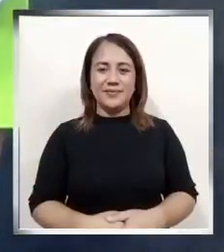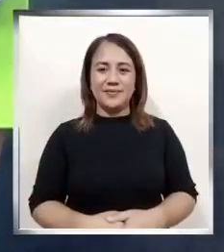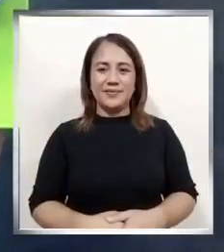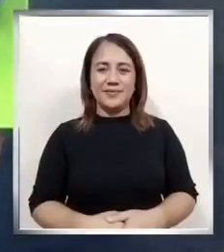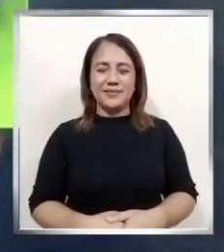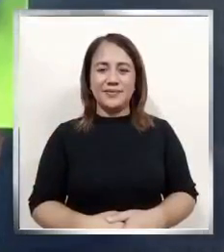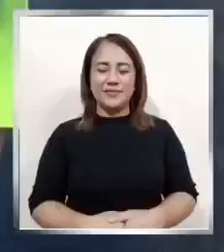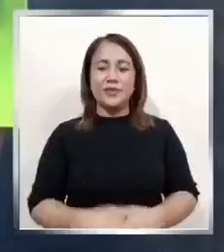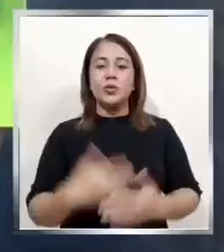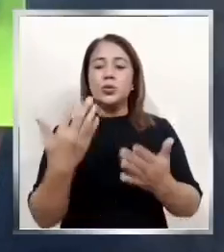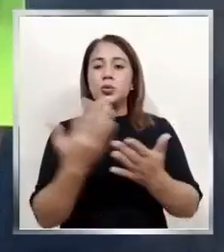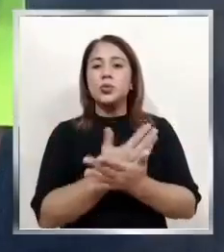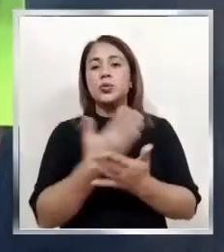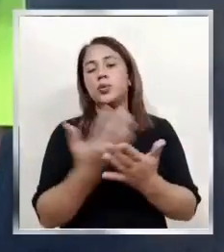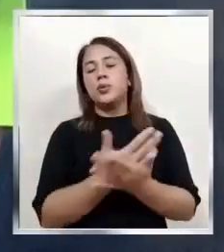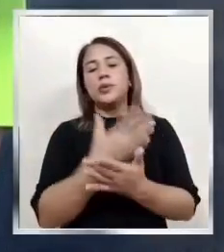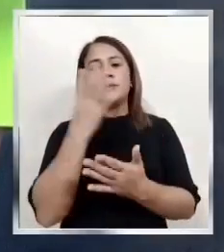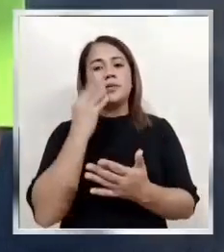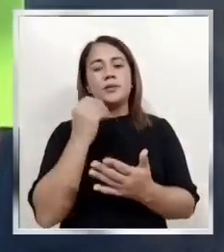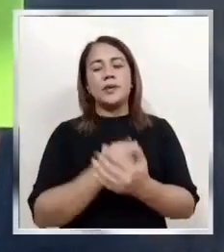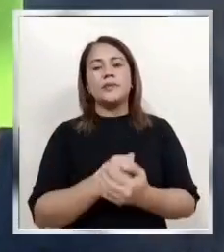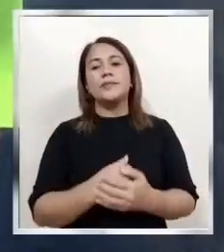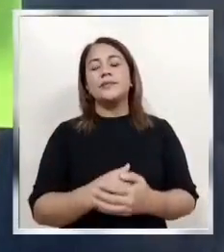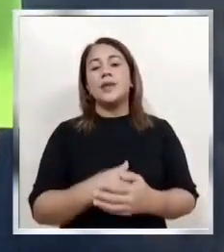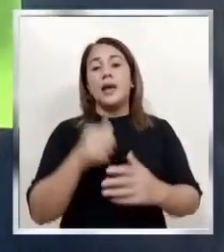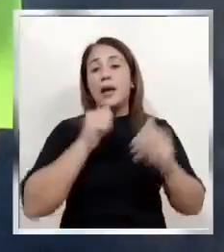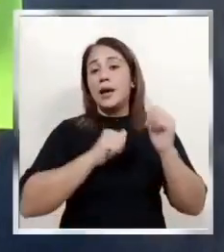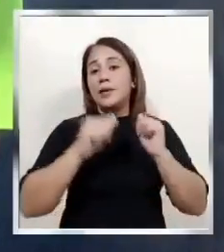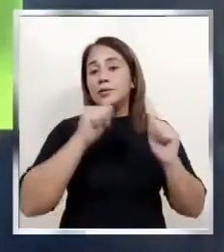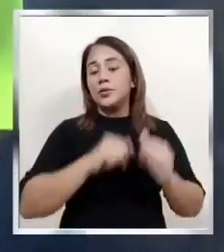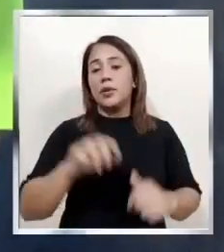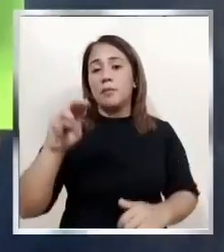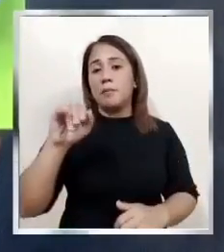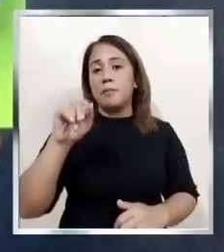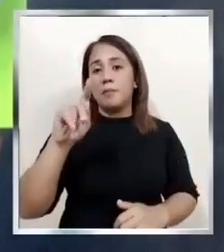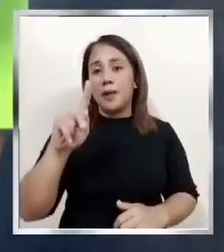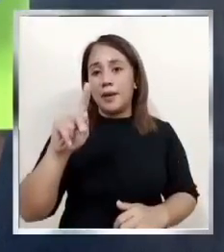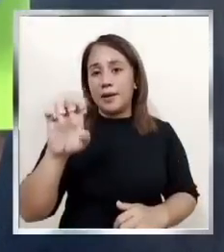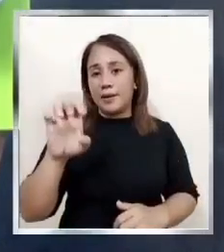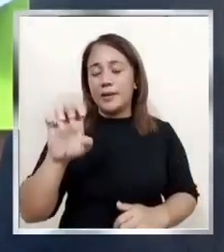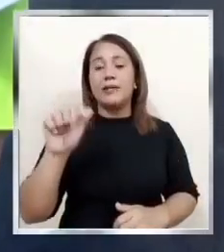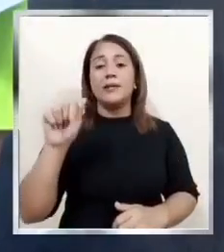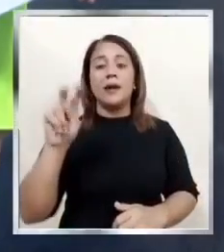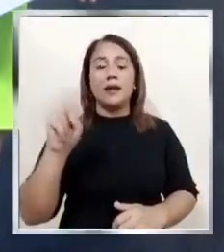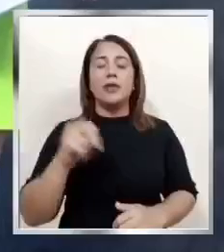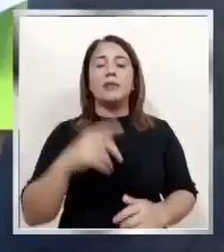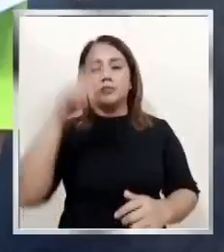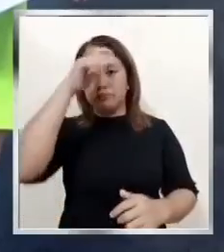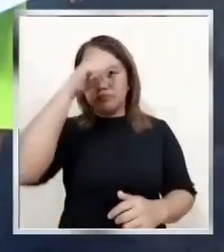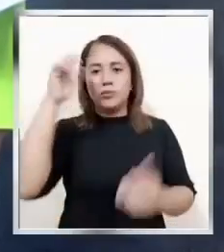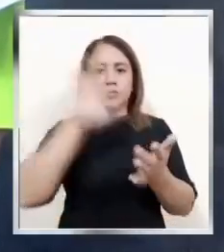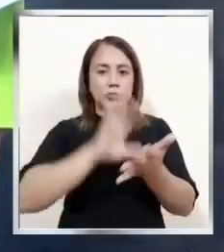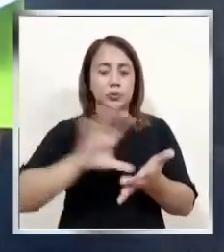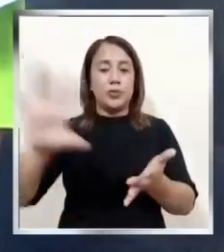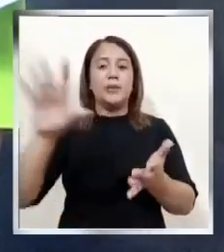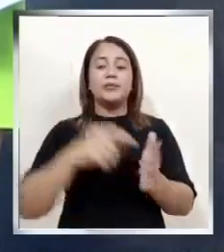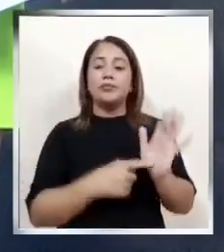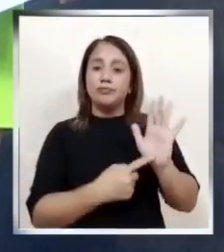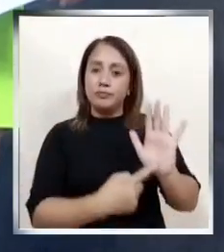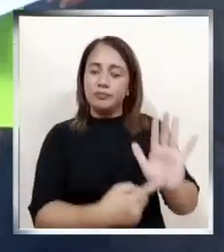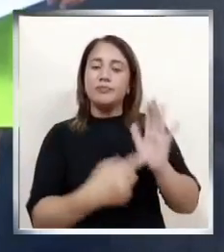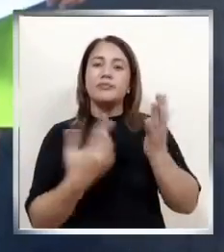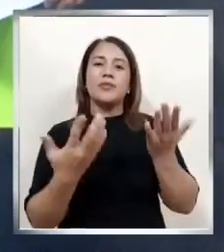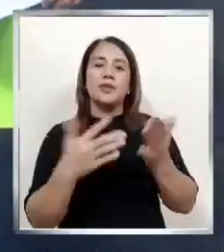panibagong milestone para kay kapuso actor Mike Tan ang makapagtapos sa koleyo. Proud niya pang ibinahagi ang kanyang mga pinagdaanan